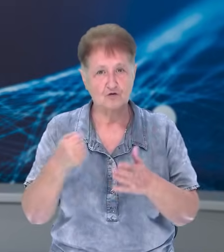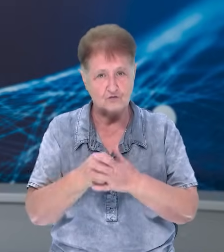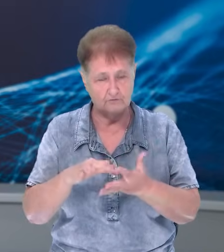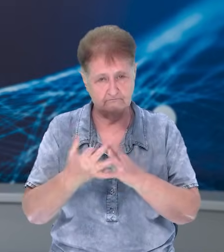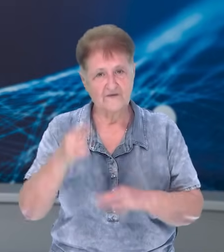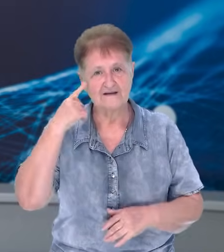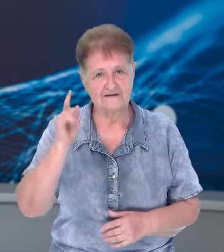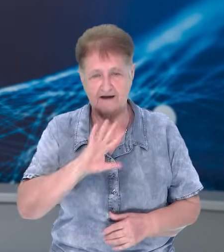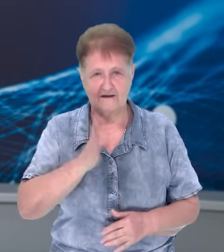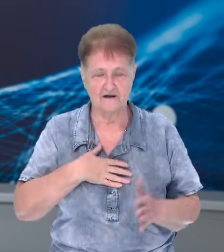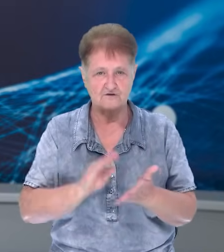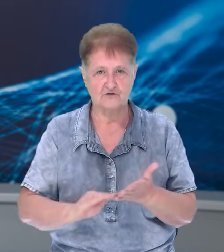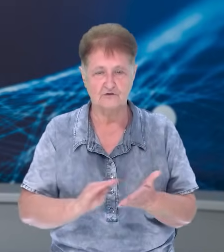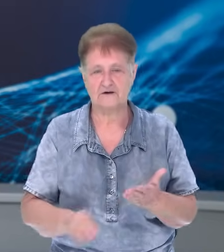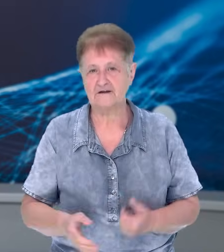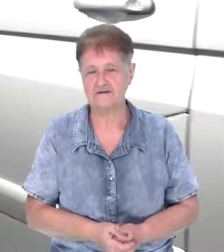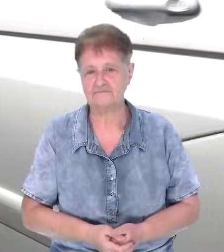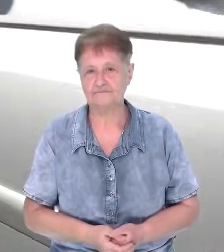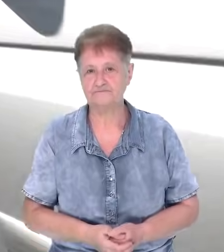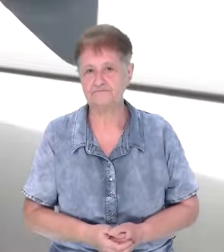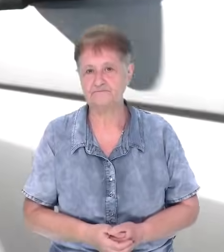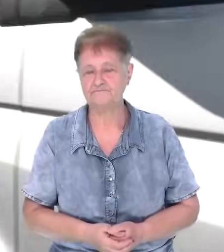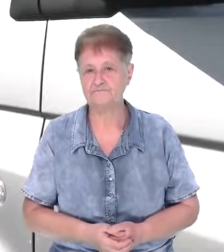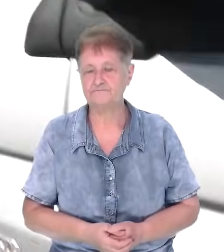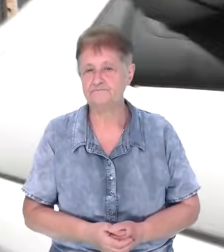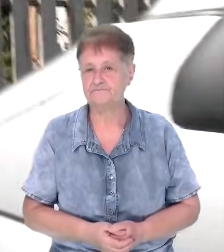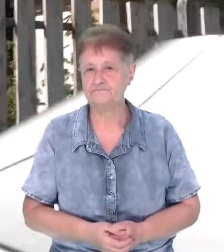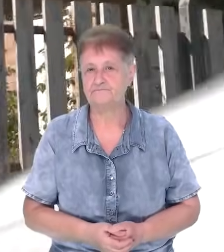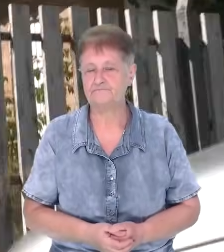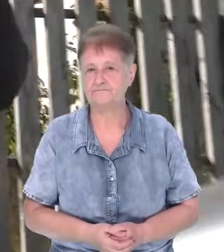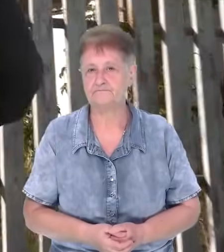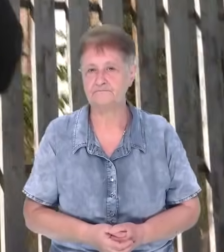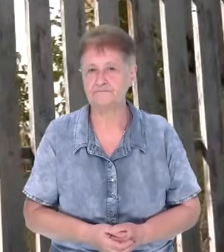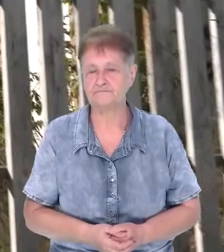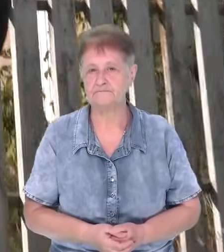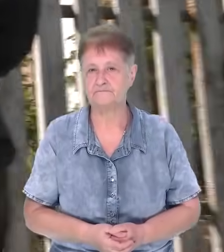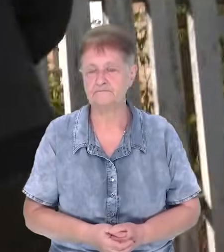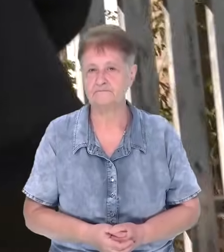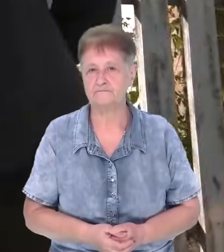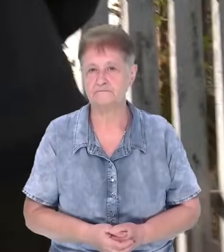Жовіді, знає Аліна Коржинська. О-о-о.